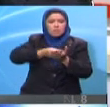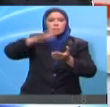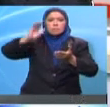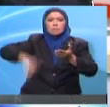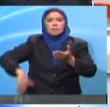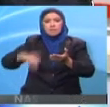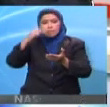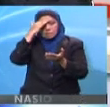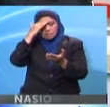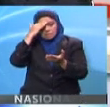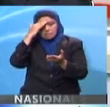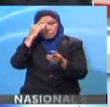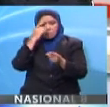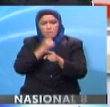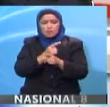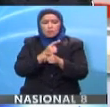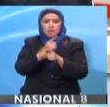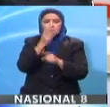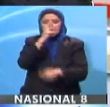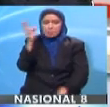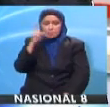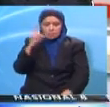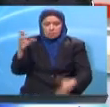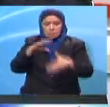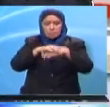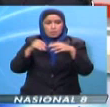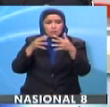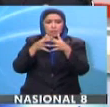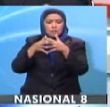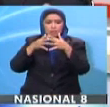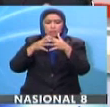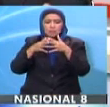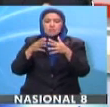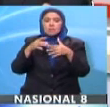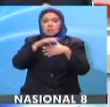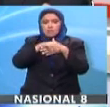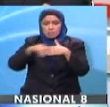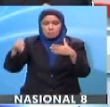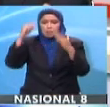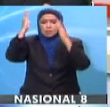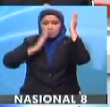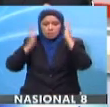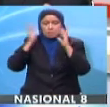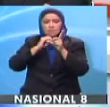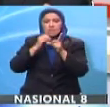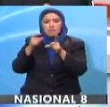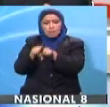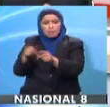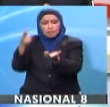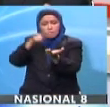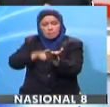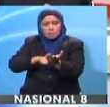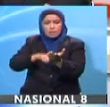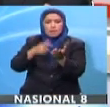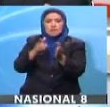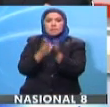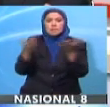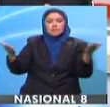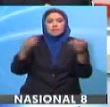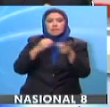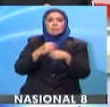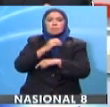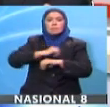diketahui sama ada ia mencecah puluhan ribu Malaysia seperti dilaporkan media dan belum ada sebarang pengesahan untuk